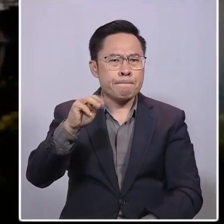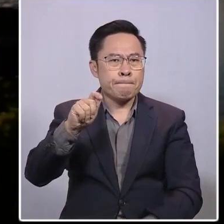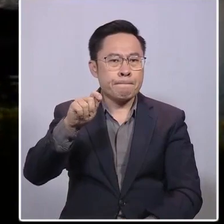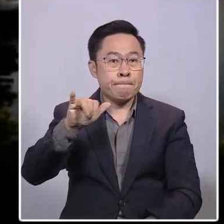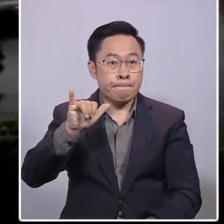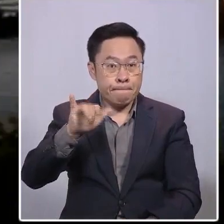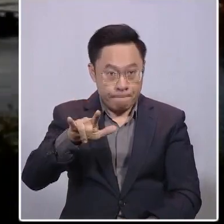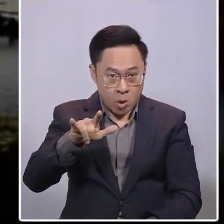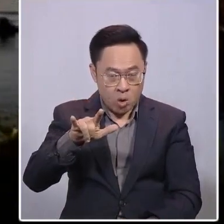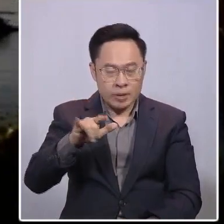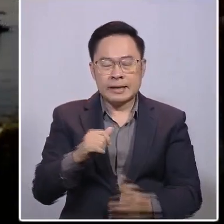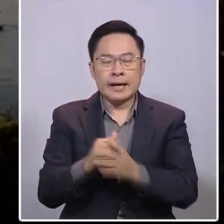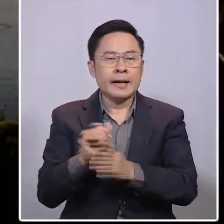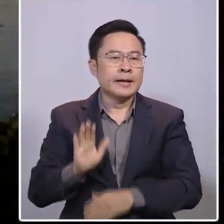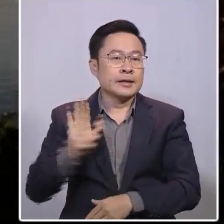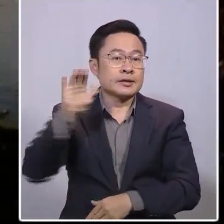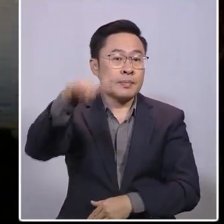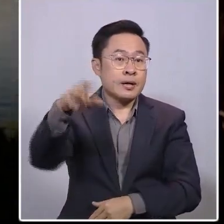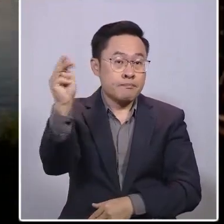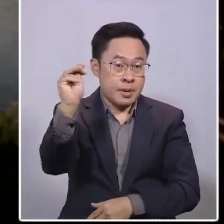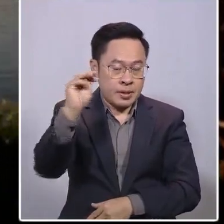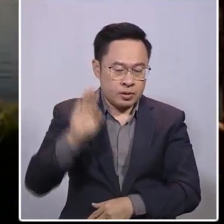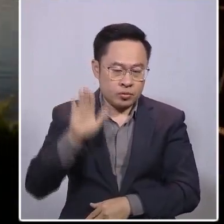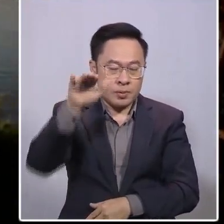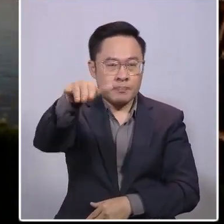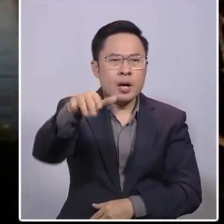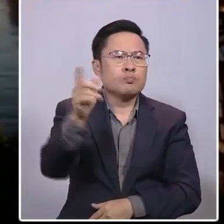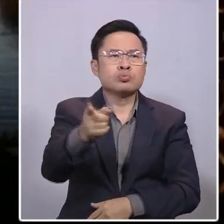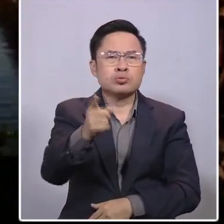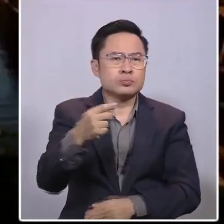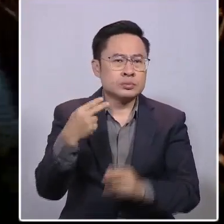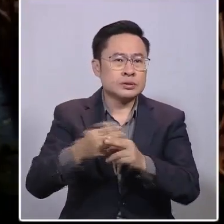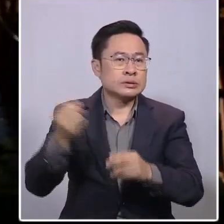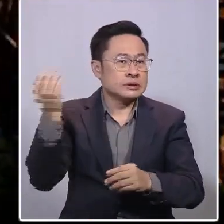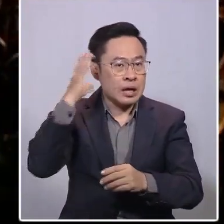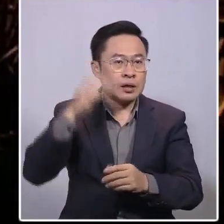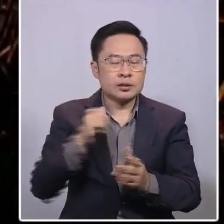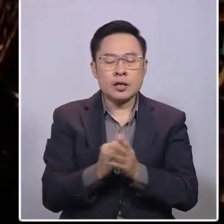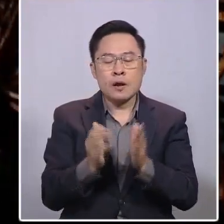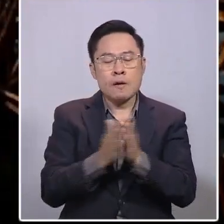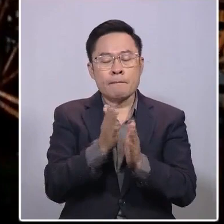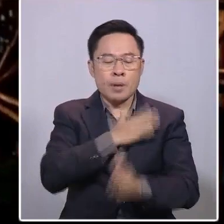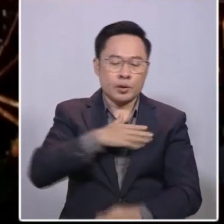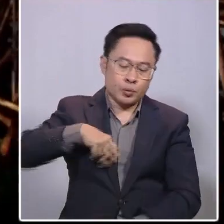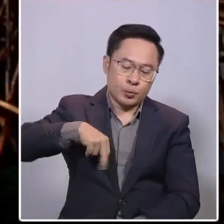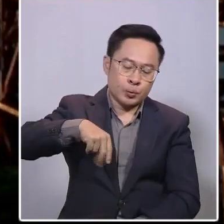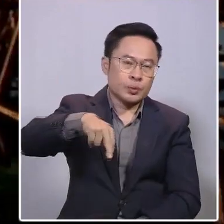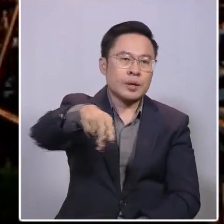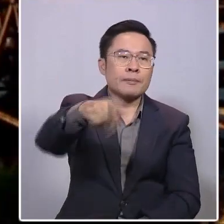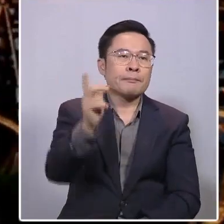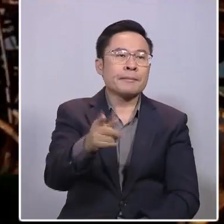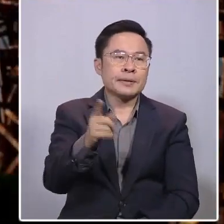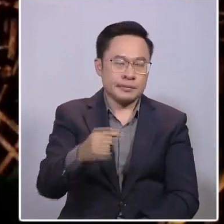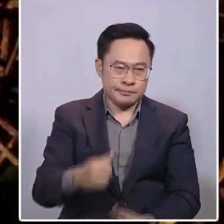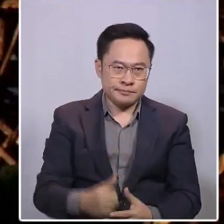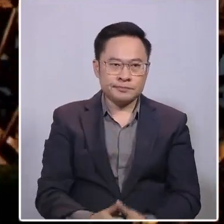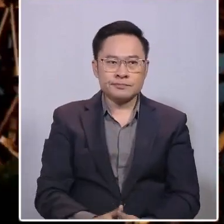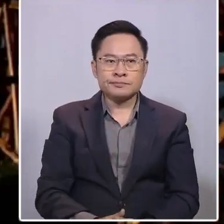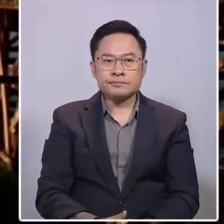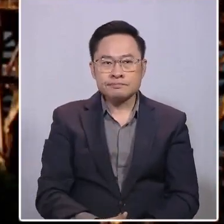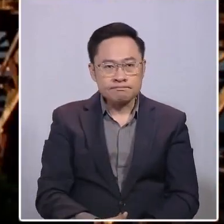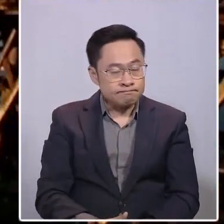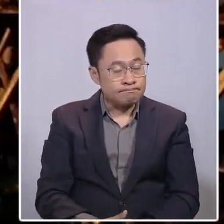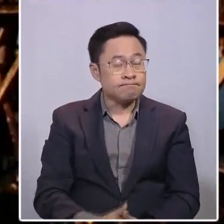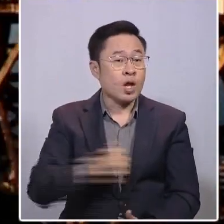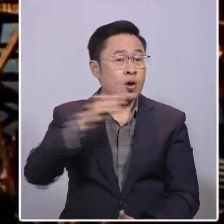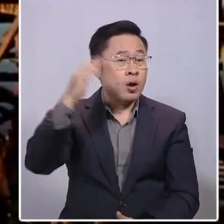และที่บริเวณสะพานไม้อุตมานุสรณ์นะครับสถานที่ท่องเที่ยวสำคัญในสังขละบุรีท่ามกลางอากาศเย็นสบายผมไปดูอากาศมานะเมื่